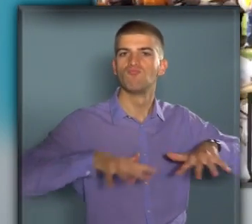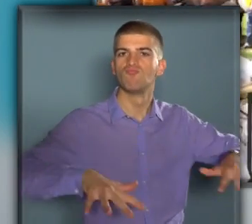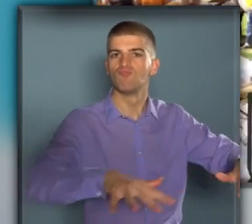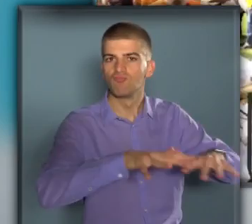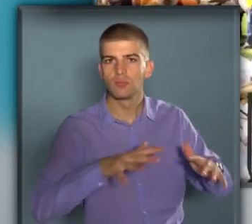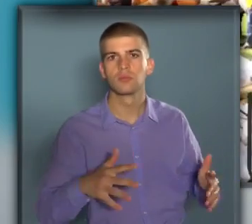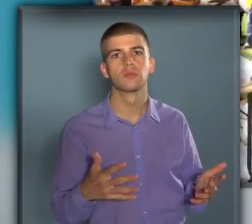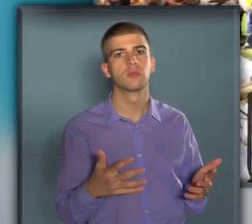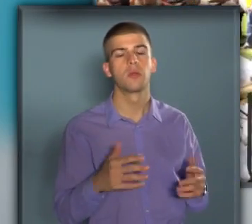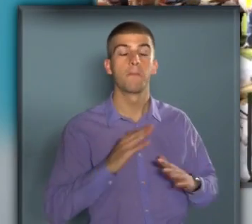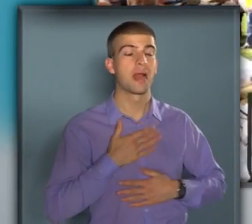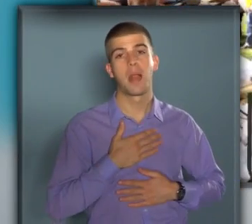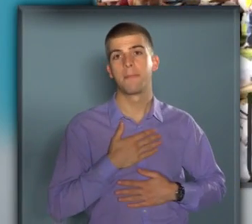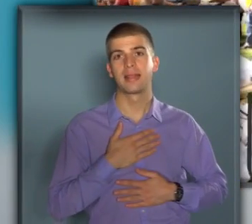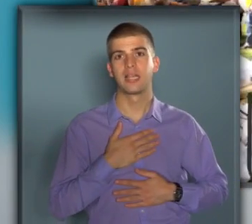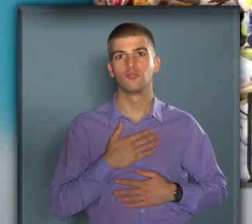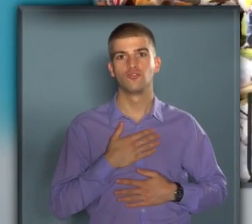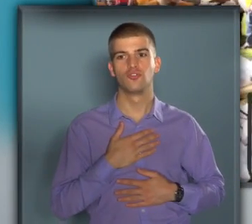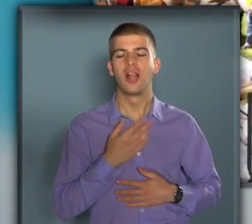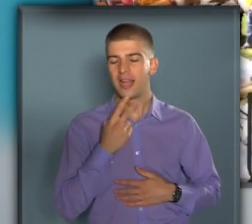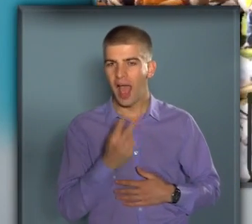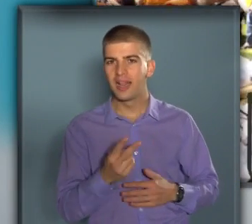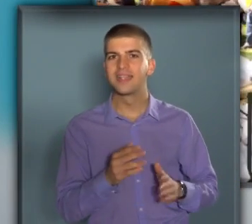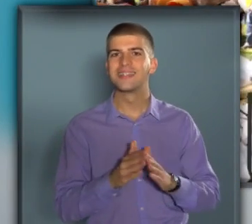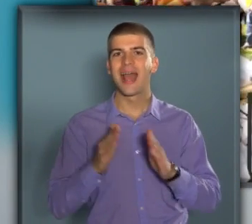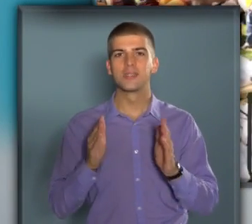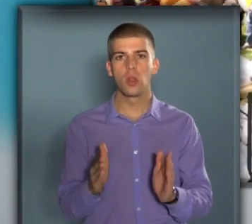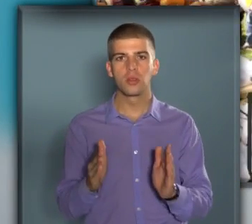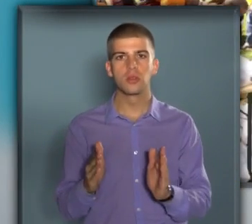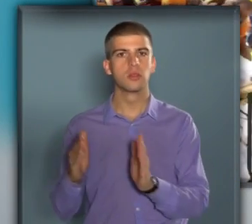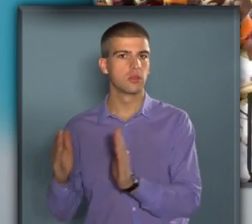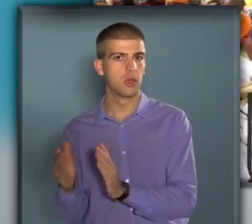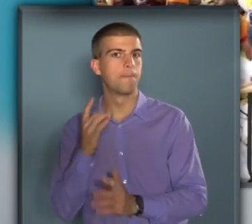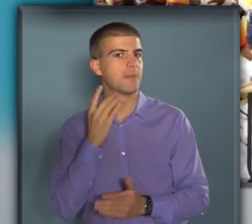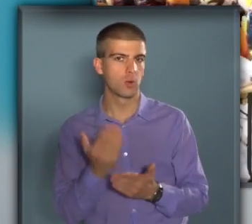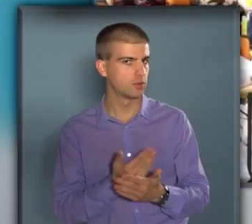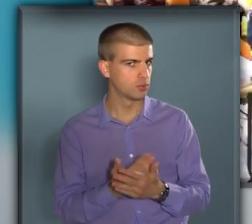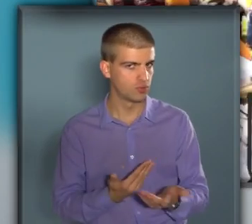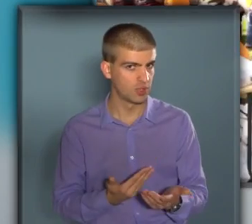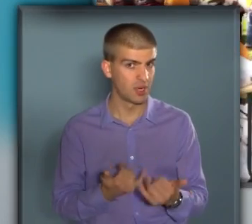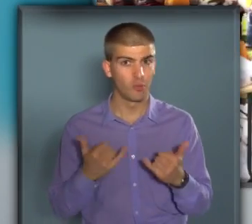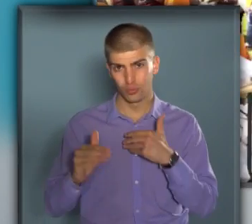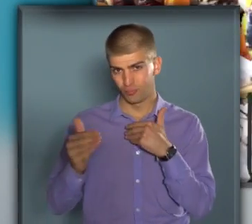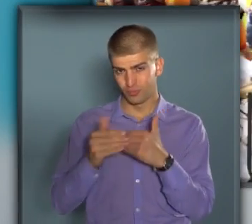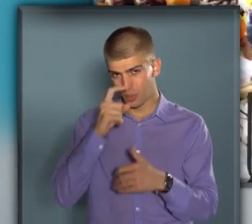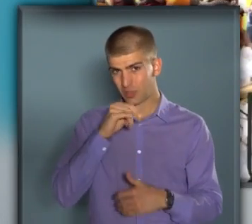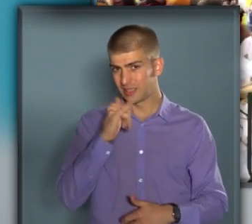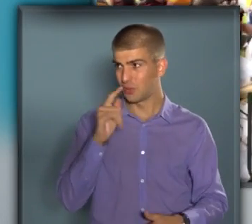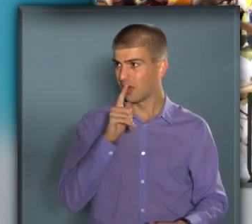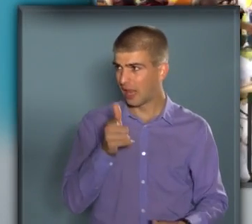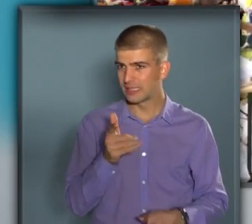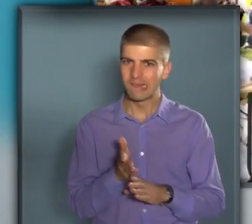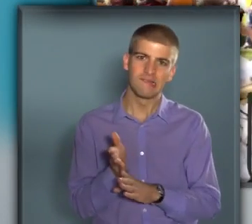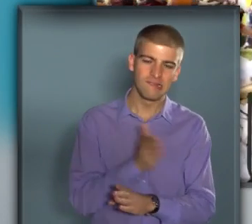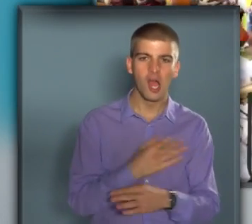mondjuk így, hogy meglepetés akciókra, azért szezonálisan látjuk azt, hogy mikor, mire van szükség. Ugye most hamarosan jön a rossz idő,